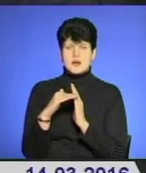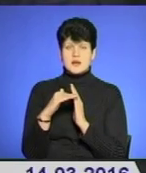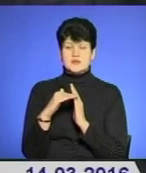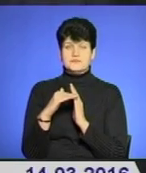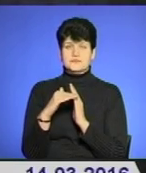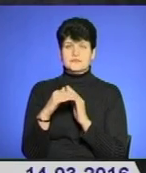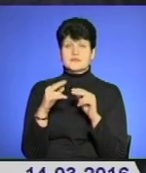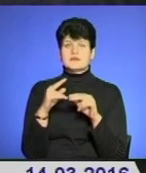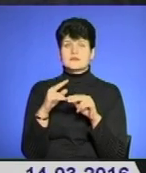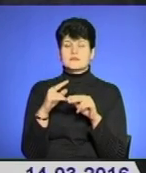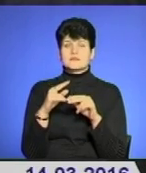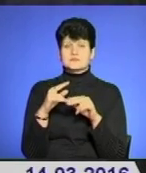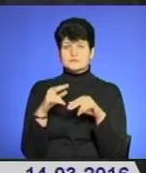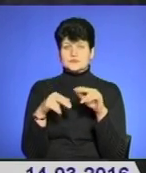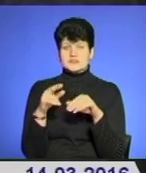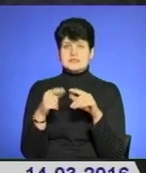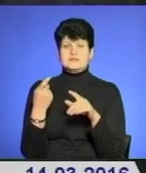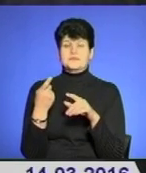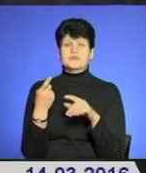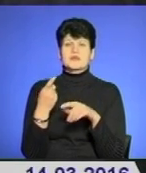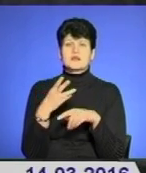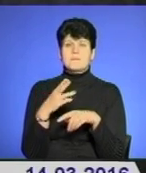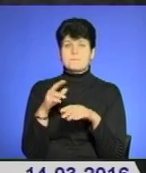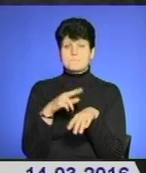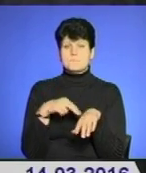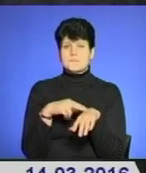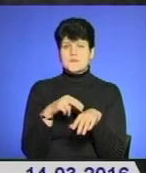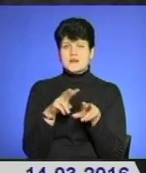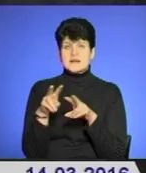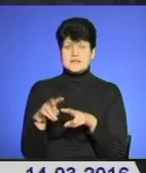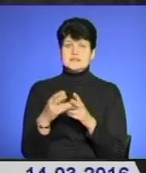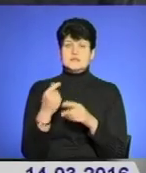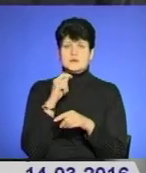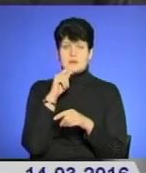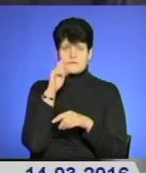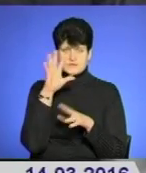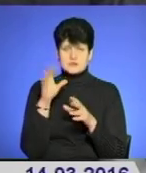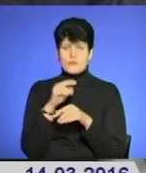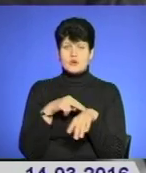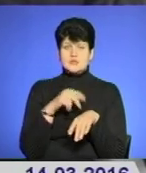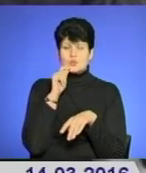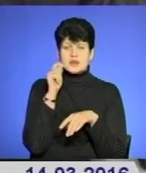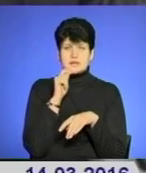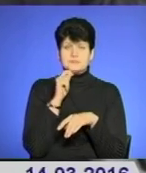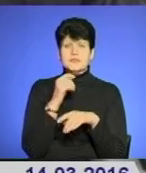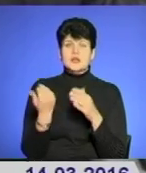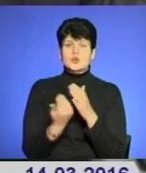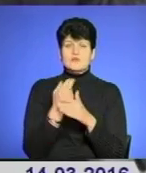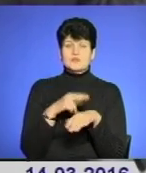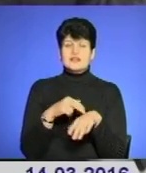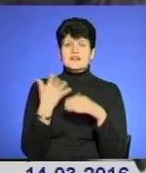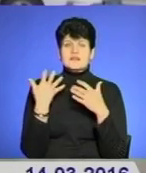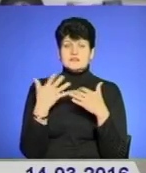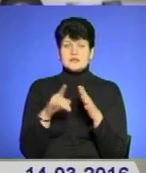в строительстве патрульной полиции и в строительстве и установлении национальной полиции Украины. Нові поліцейські вже вийшли